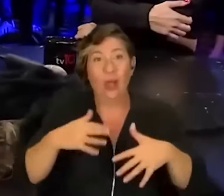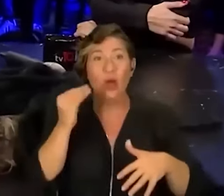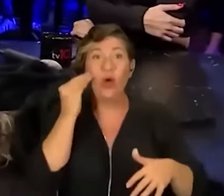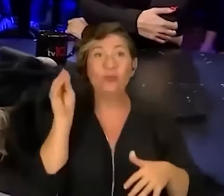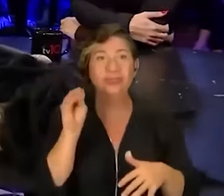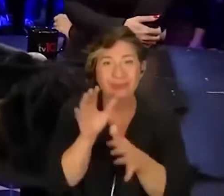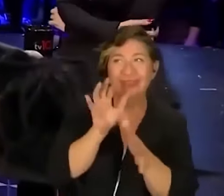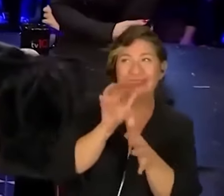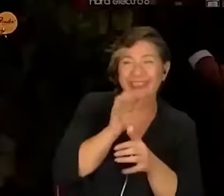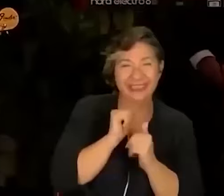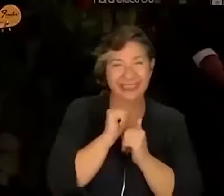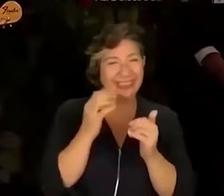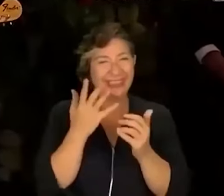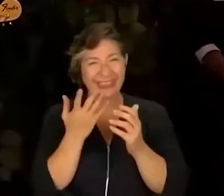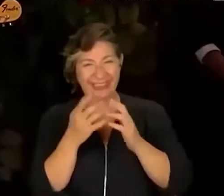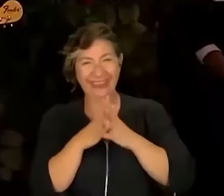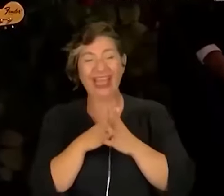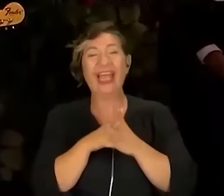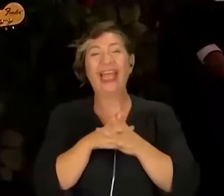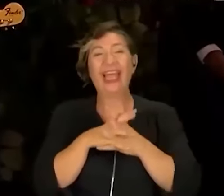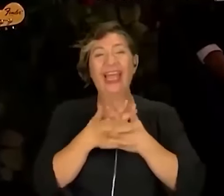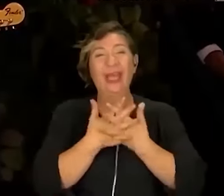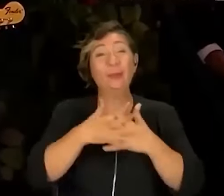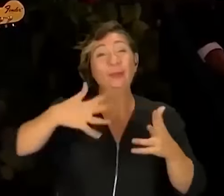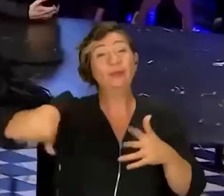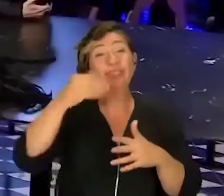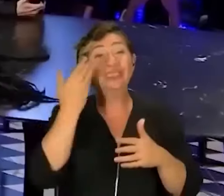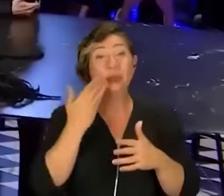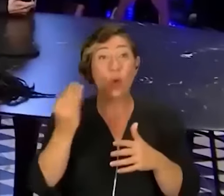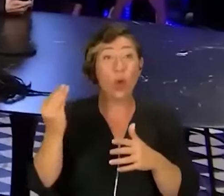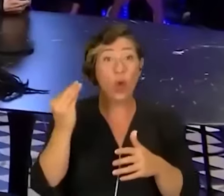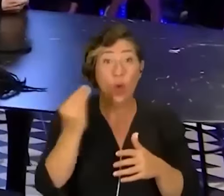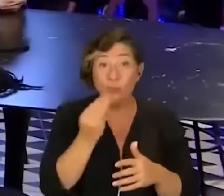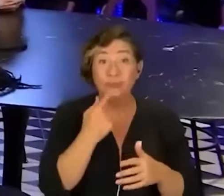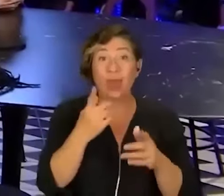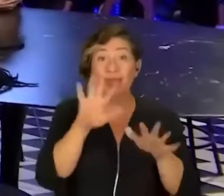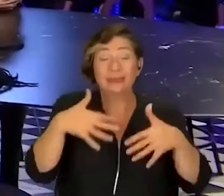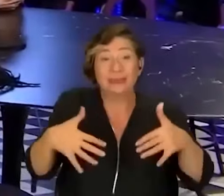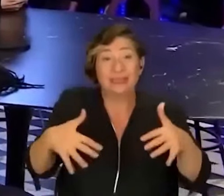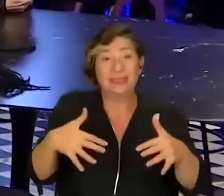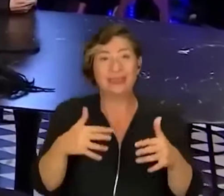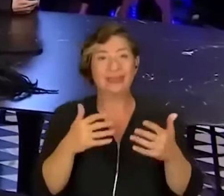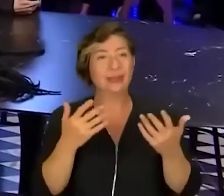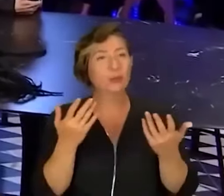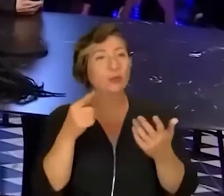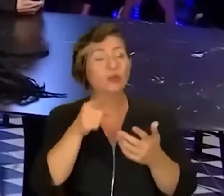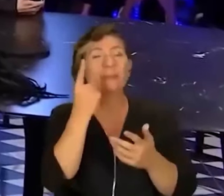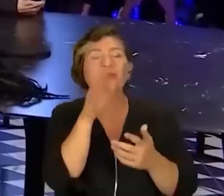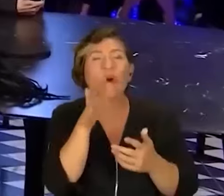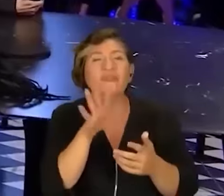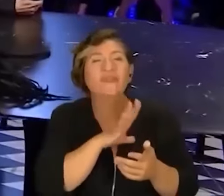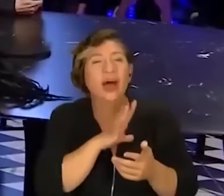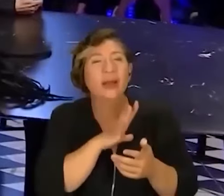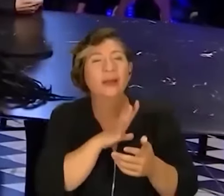öpeceğim falan dur lan ne oluyor falan hep bütün seyircilerle beraber öpeceğim deyince adamlar bir sarsıyor Şimdi bunu niye buradaki burada bir